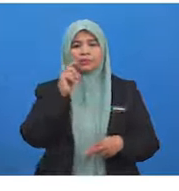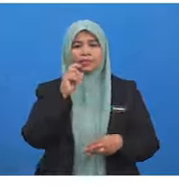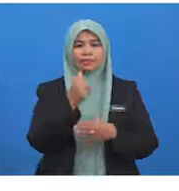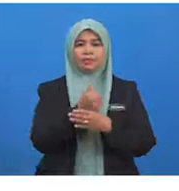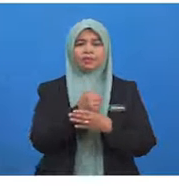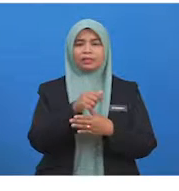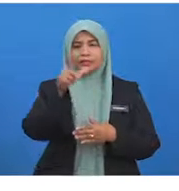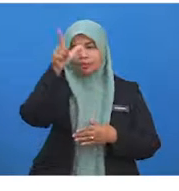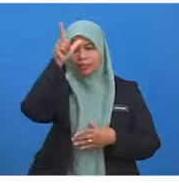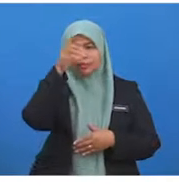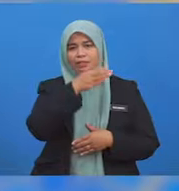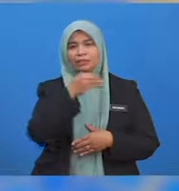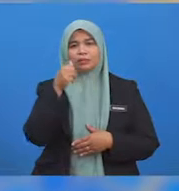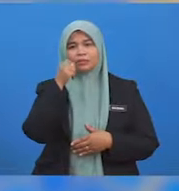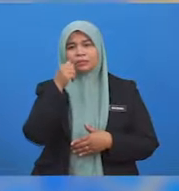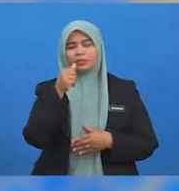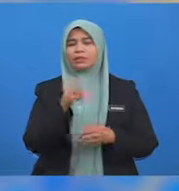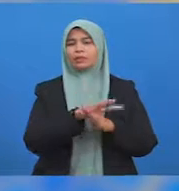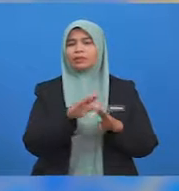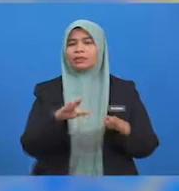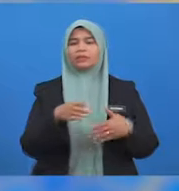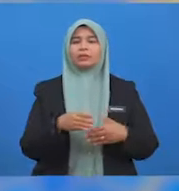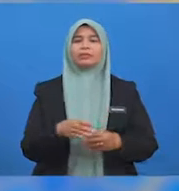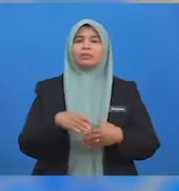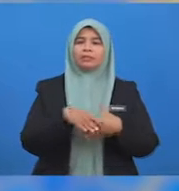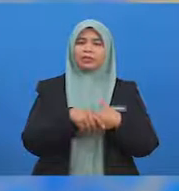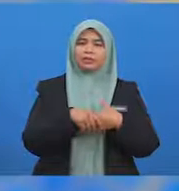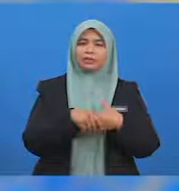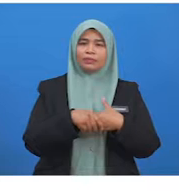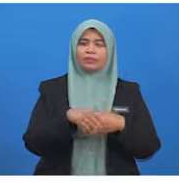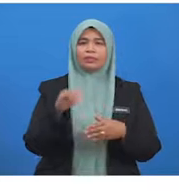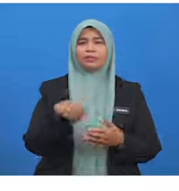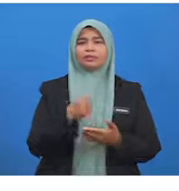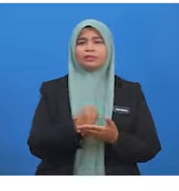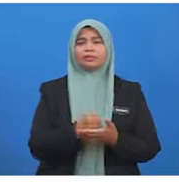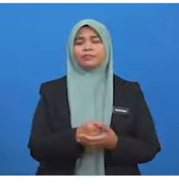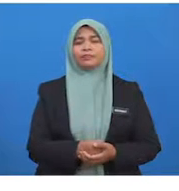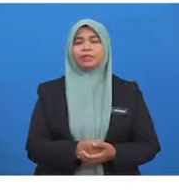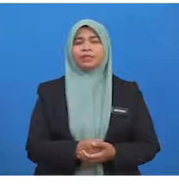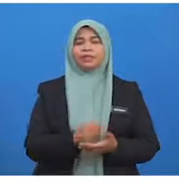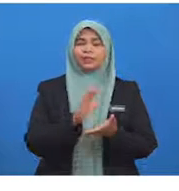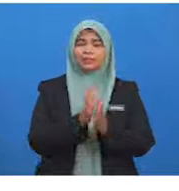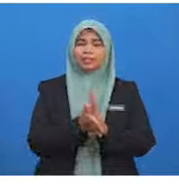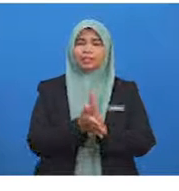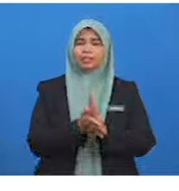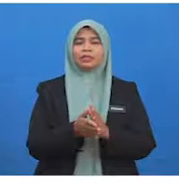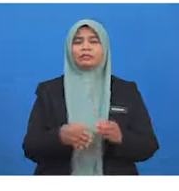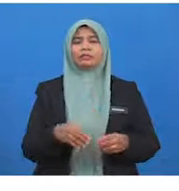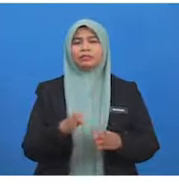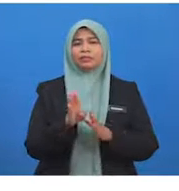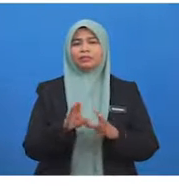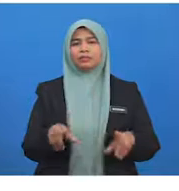sah. Jadi, apabila didapati bersalah, hukuman bagi pasangan yang belum